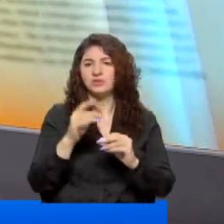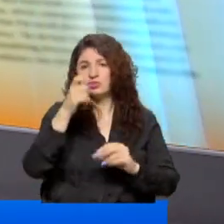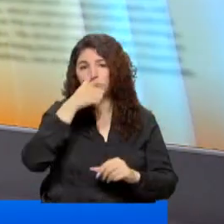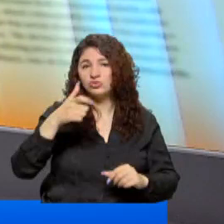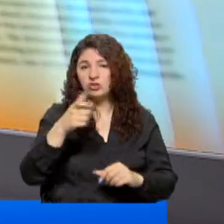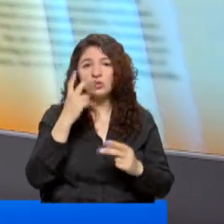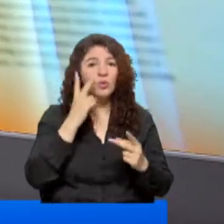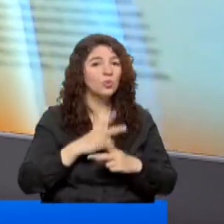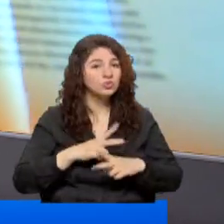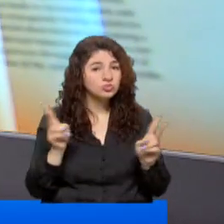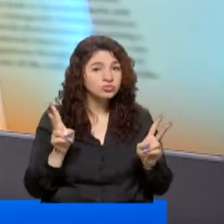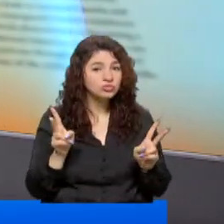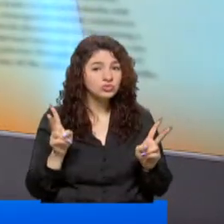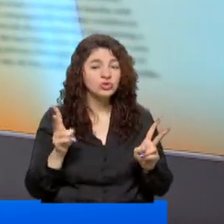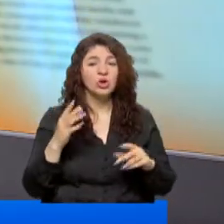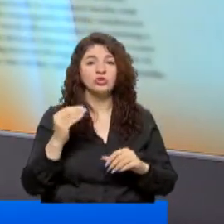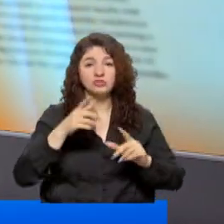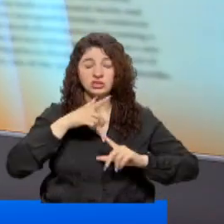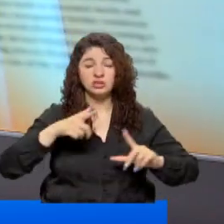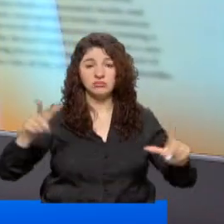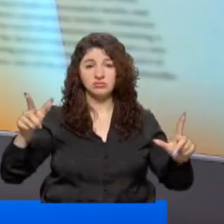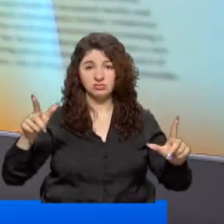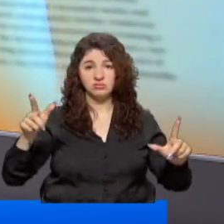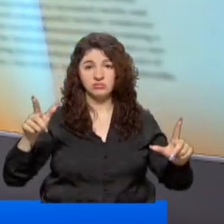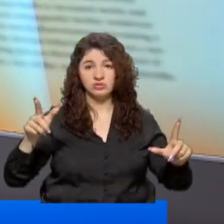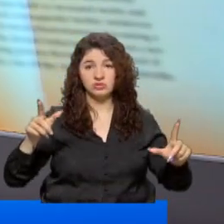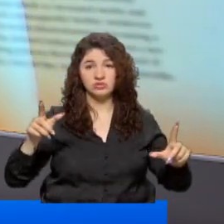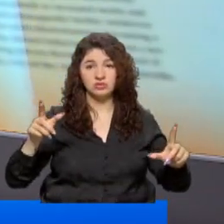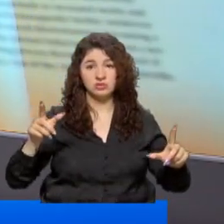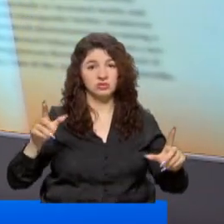Türkiye'nin Özgür O çok sesli